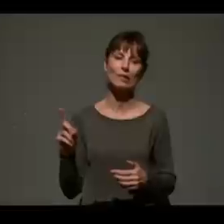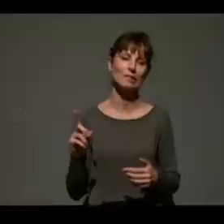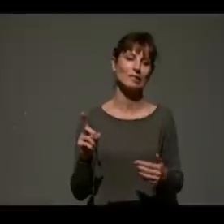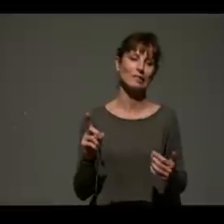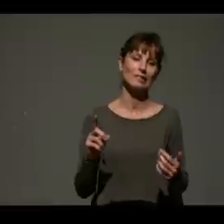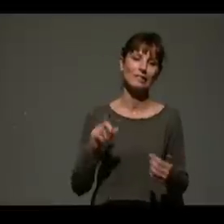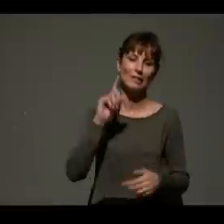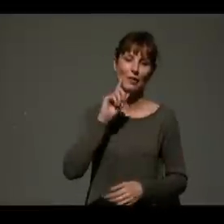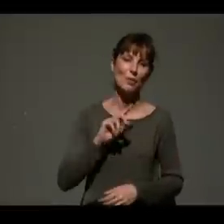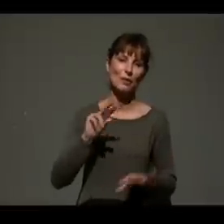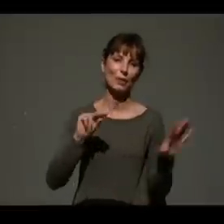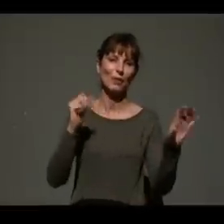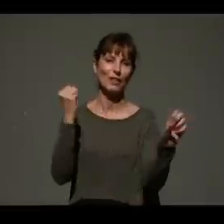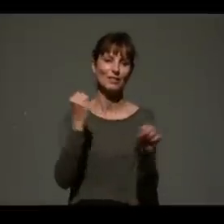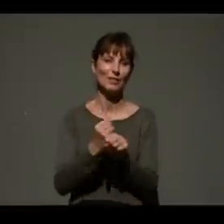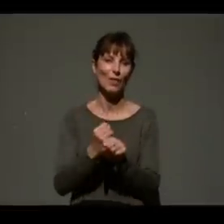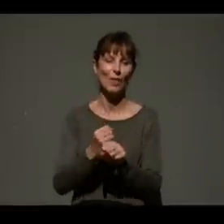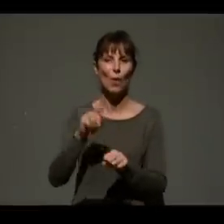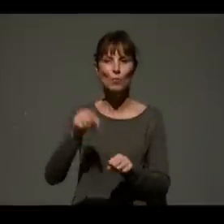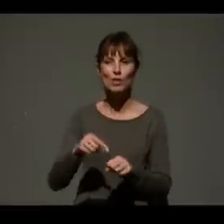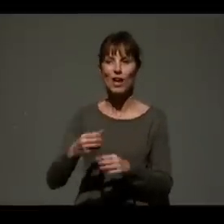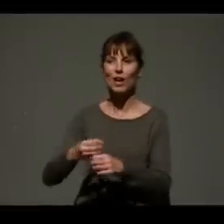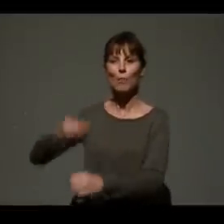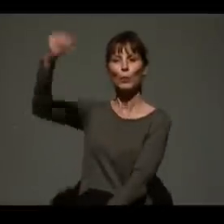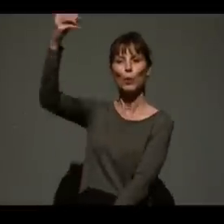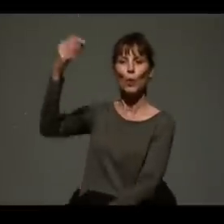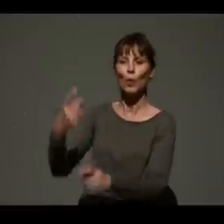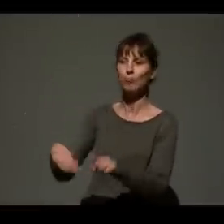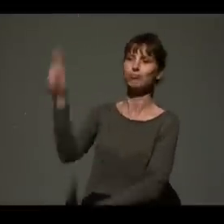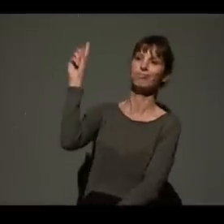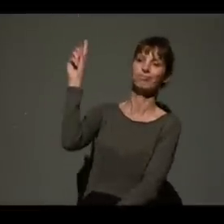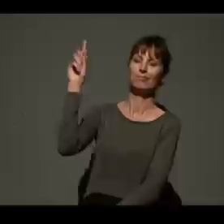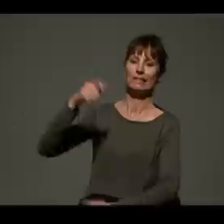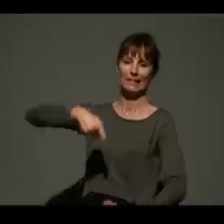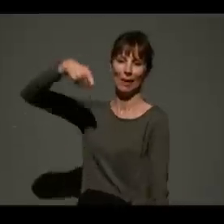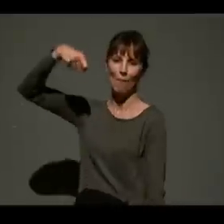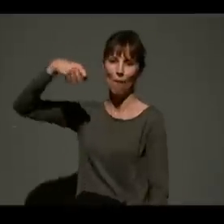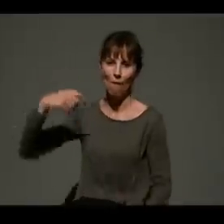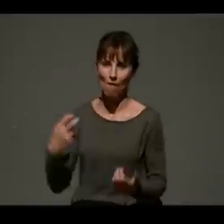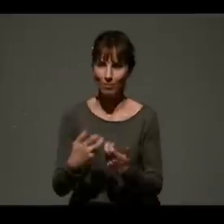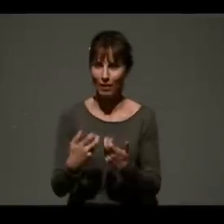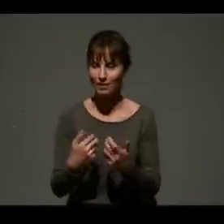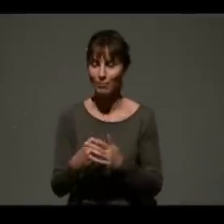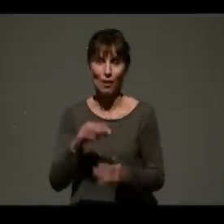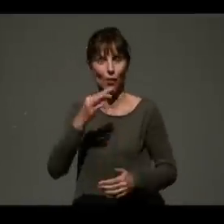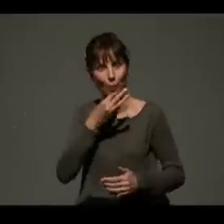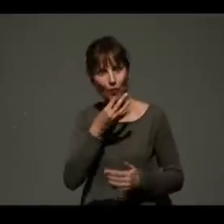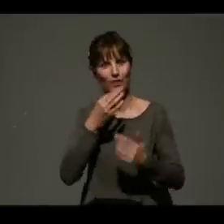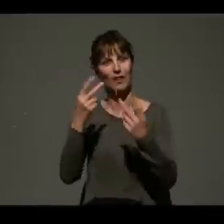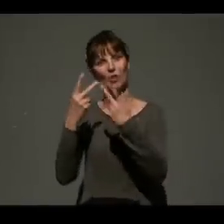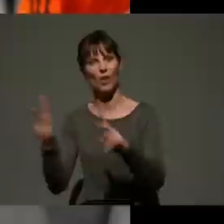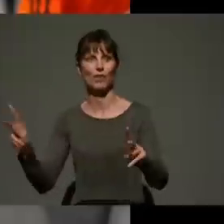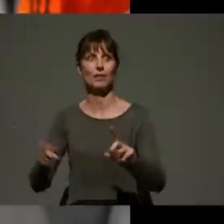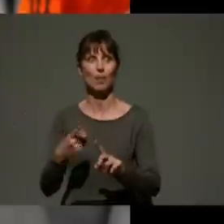dame de 80 ans d'utiliser obligatoirement les poteaux d'arrêt de bus pour faire des étirements de ce type, mais il faut profiter de la ville. Ça,